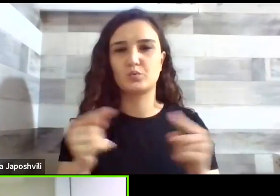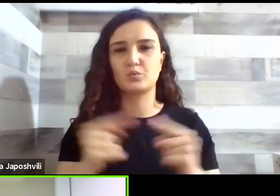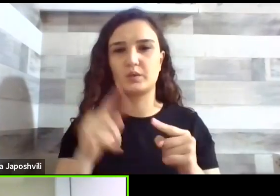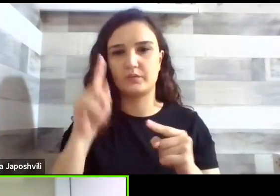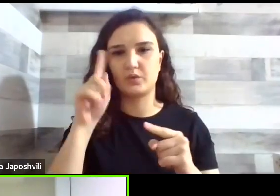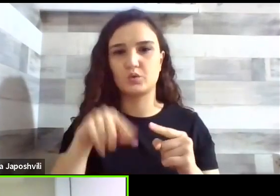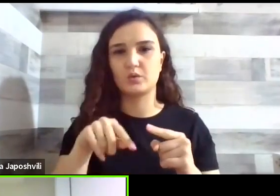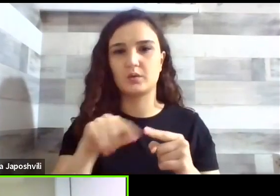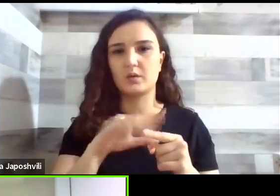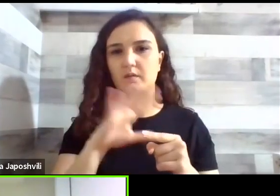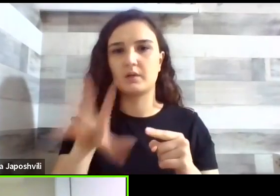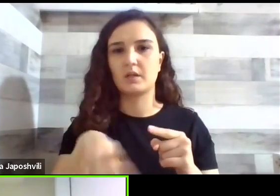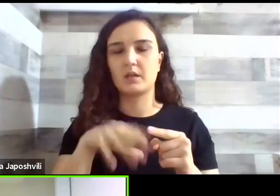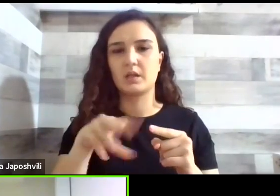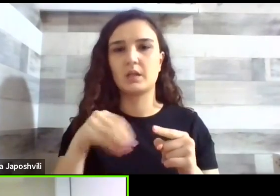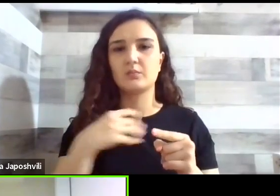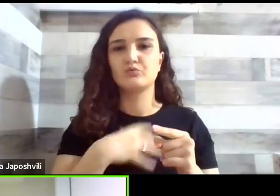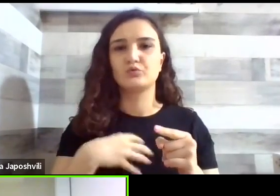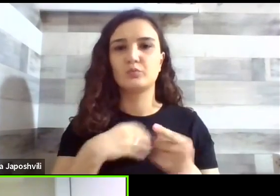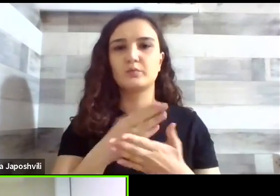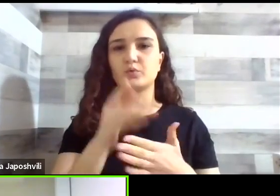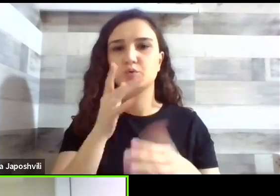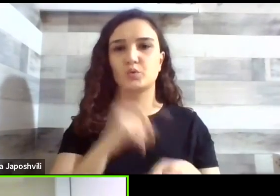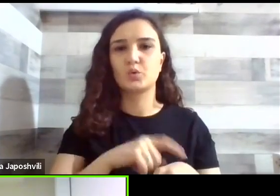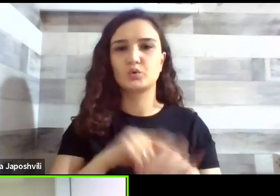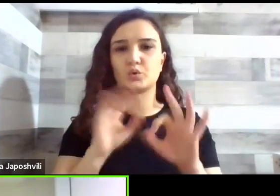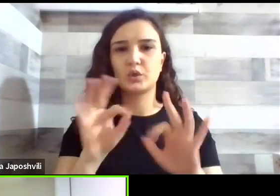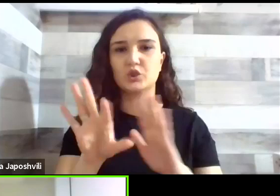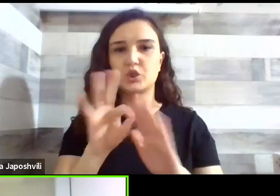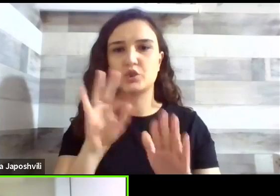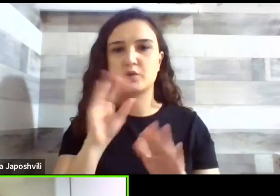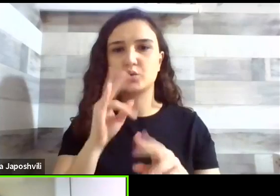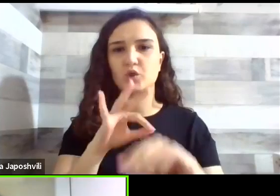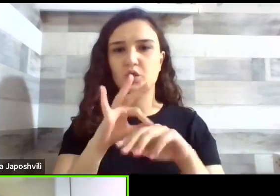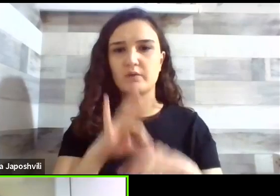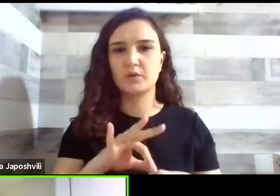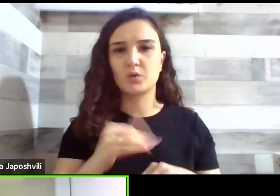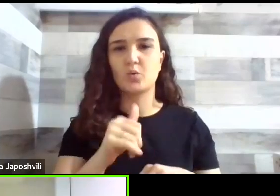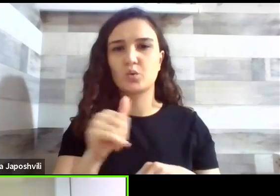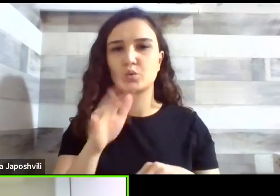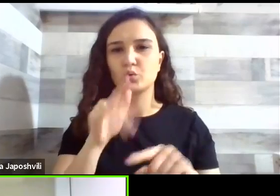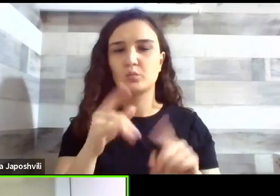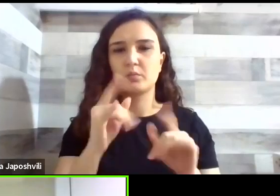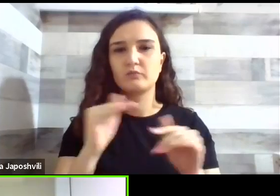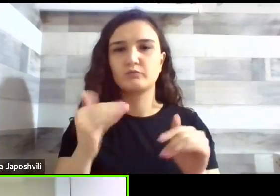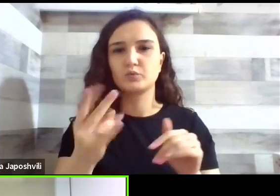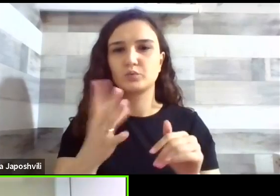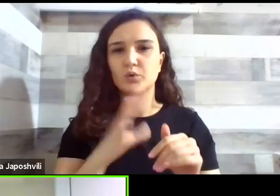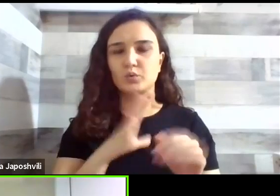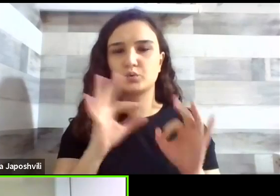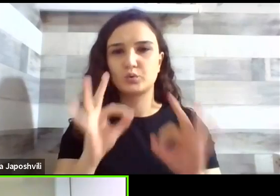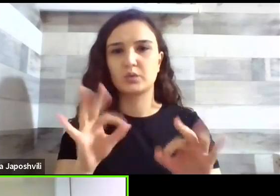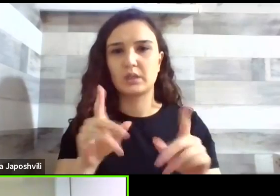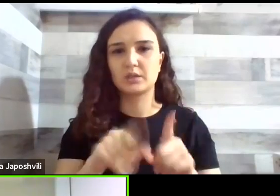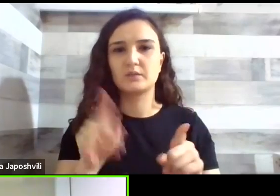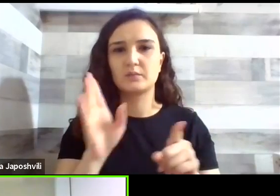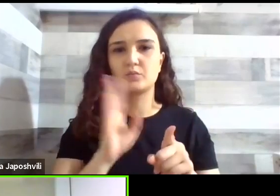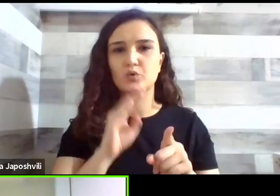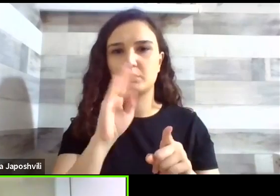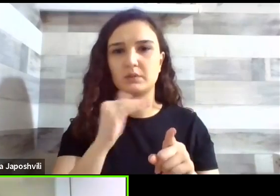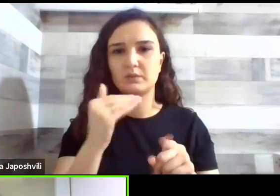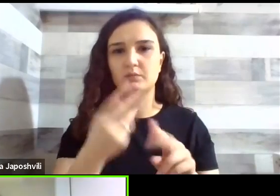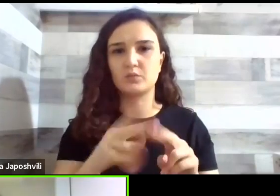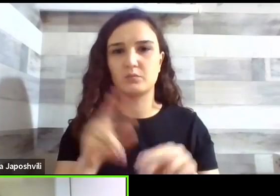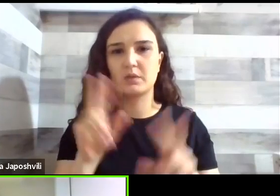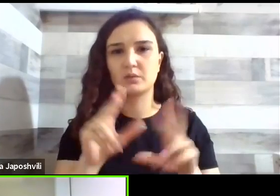ai chvila nuas nișnoloba, trois corat cerceva, rodiș chavatar, rogurt se zdro, bavșu stu sunt noi hostor, asevem șobli stu sunt doar